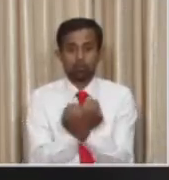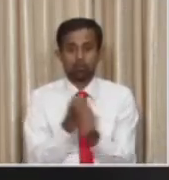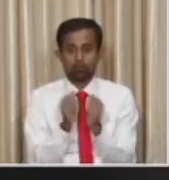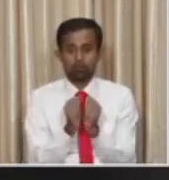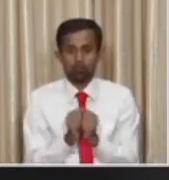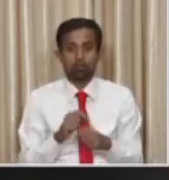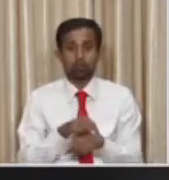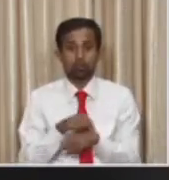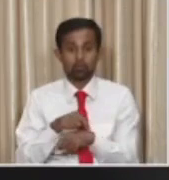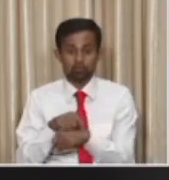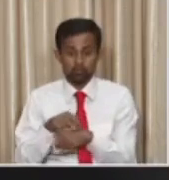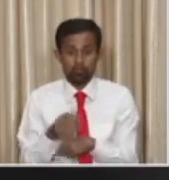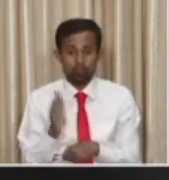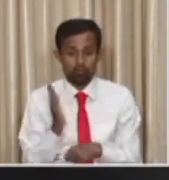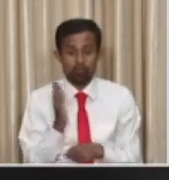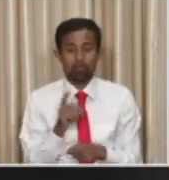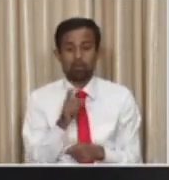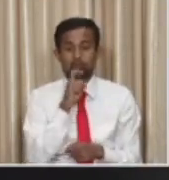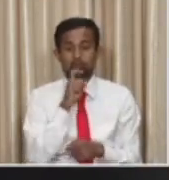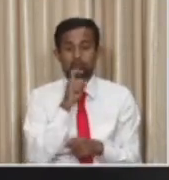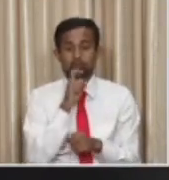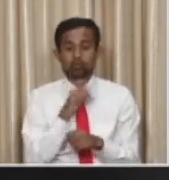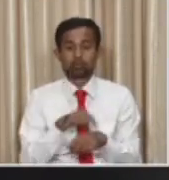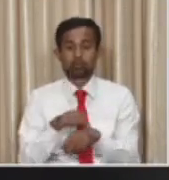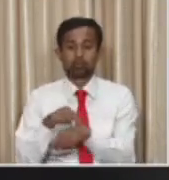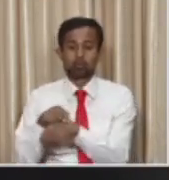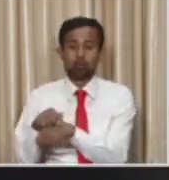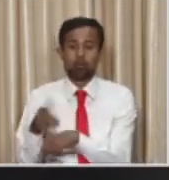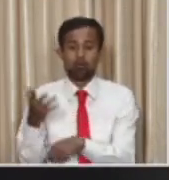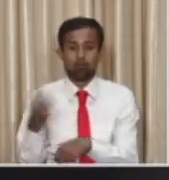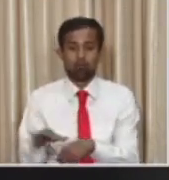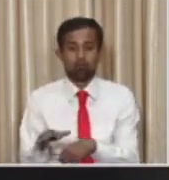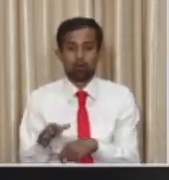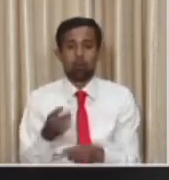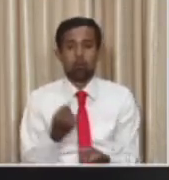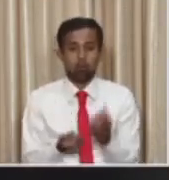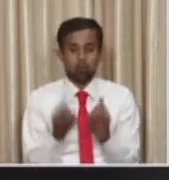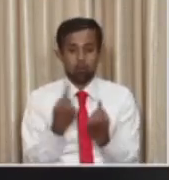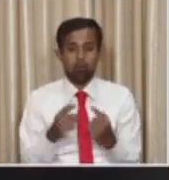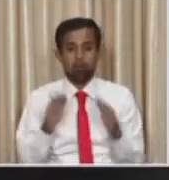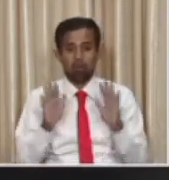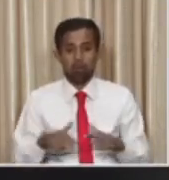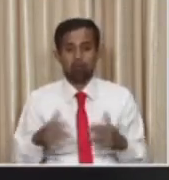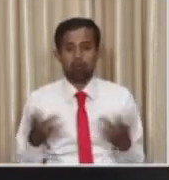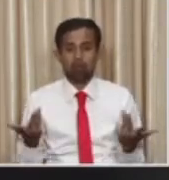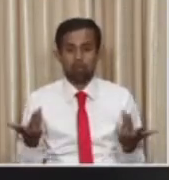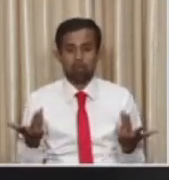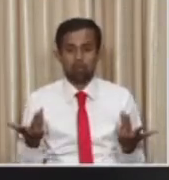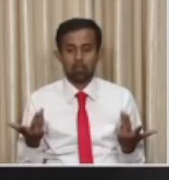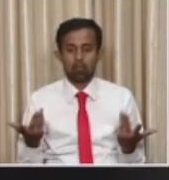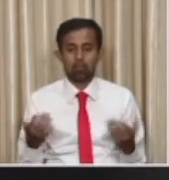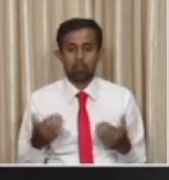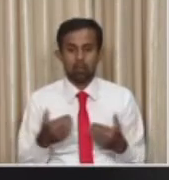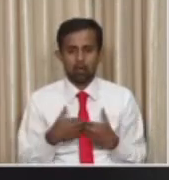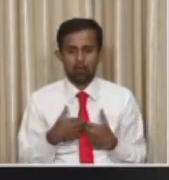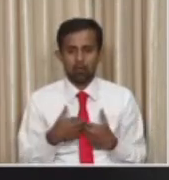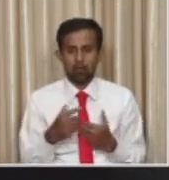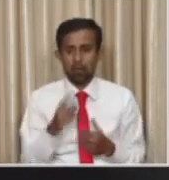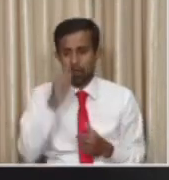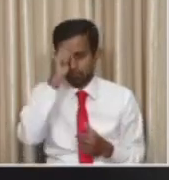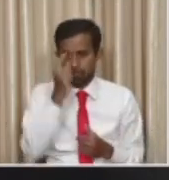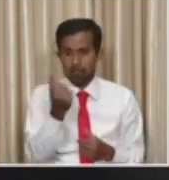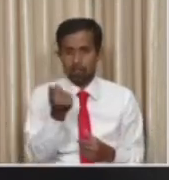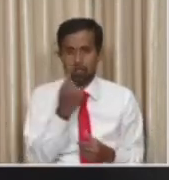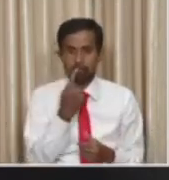කටයුතු ප්‍රමාද වීම නිසාම නඩු ප්‍රමාද වෙන තත්ත්වයක් ඇති වෙලා තියෙනවා. පරීක්ෂණ කටයුතු අවසන් කරන්න නැතුව අර අපේ කවුරු හරි මෙතන මහත්මයෙක්